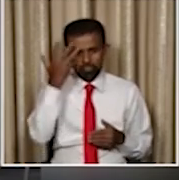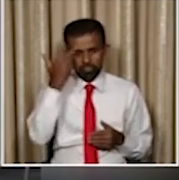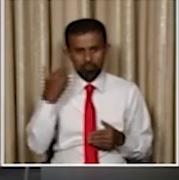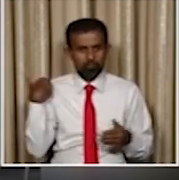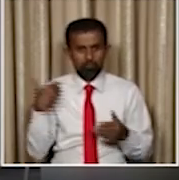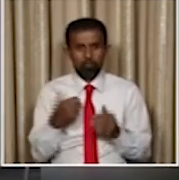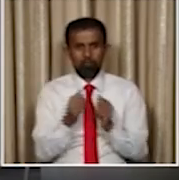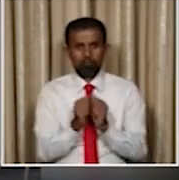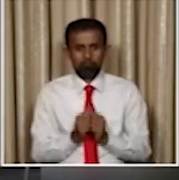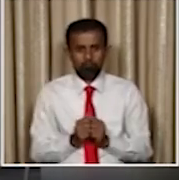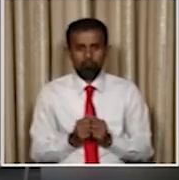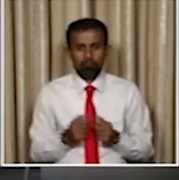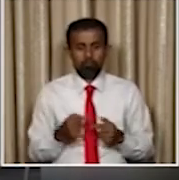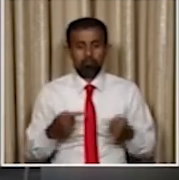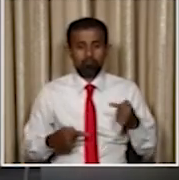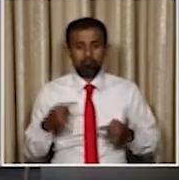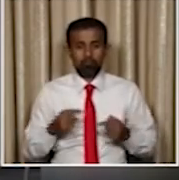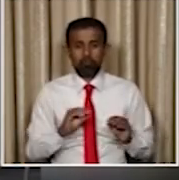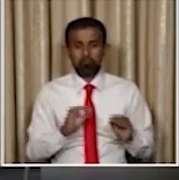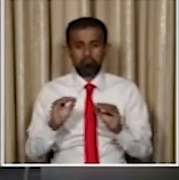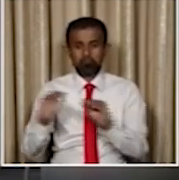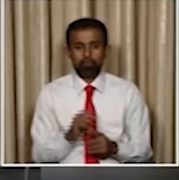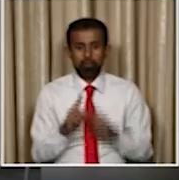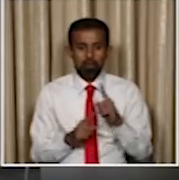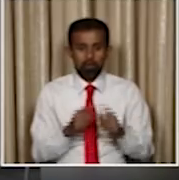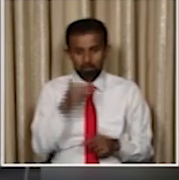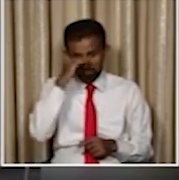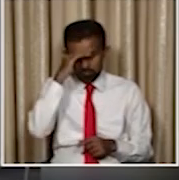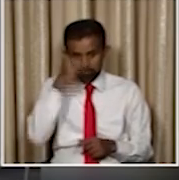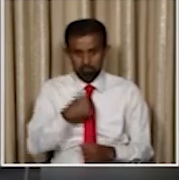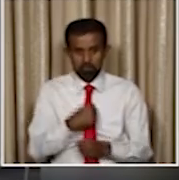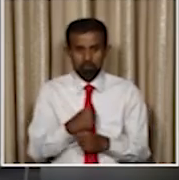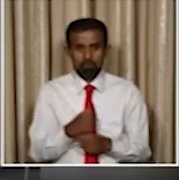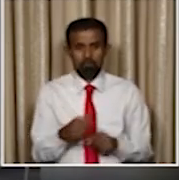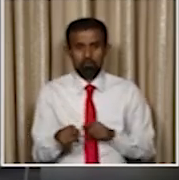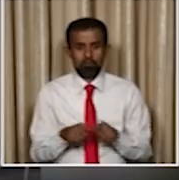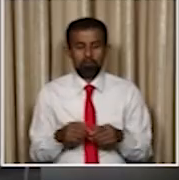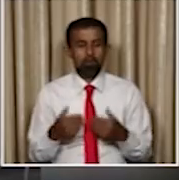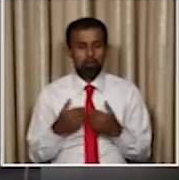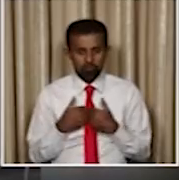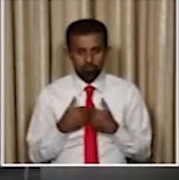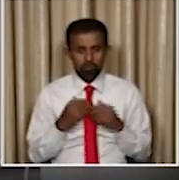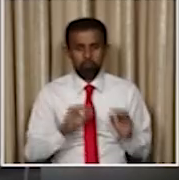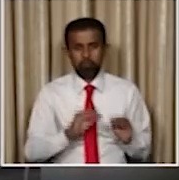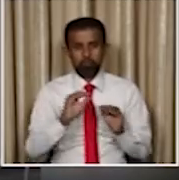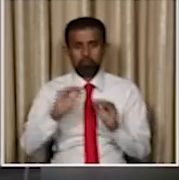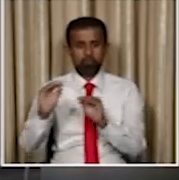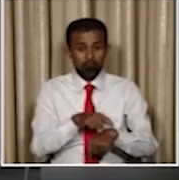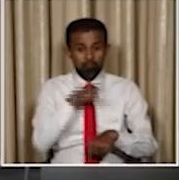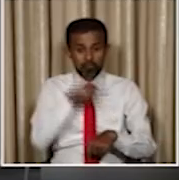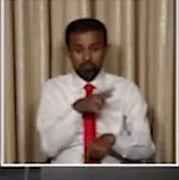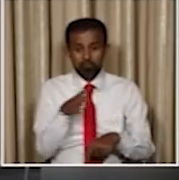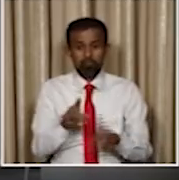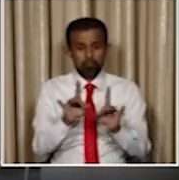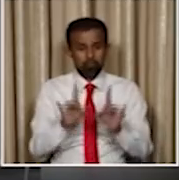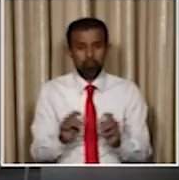කටයුතු කරේ විපක්ෂය මේ විවාදය කල් දාන්න පුළුවන්ද කියන කාරණේ බලන්න. අපි රජයක් හැටියට අපිට මේ කල් දැමීමට හැකියාවක් නැහැ.